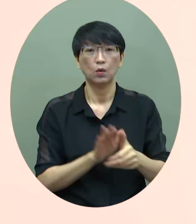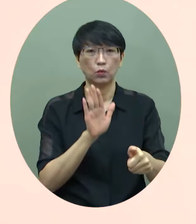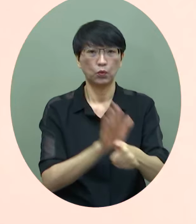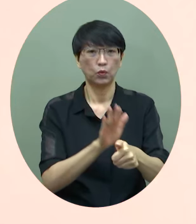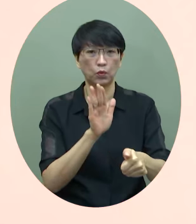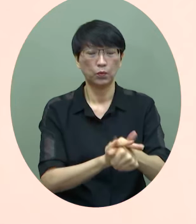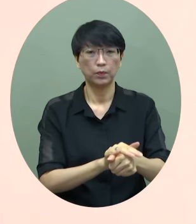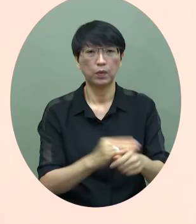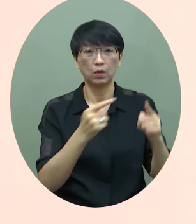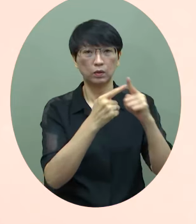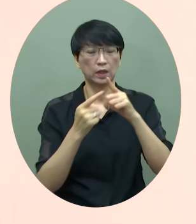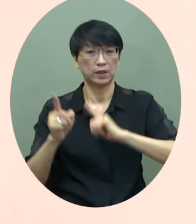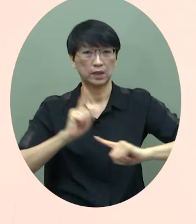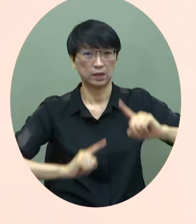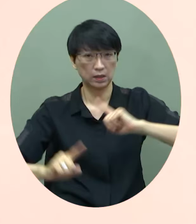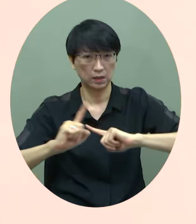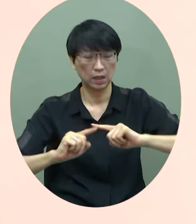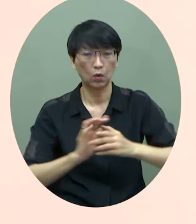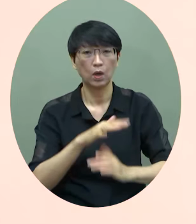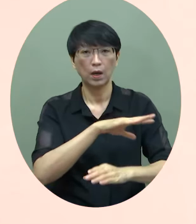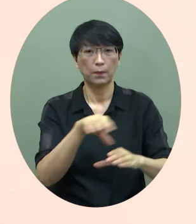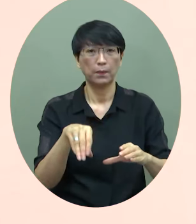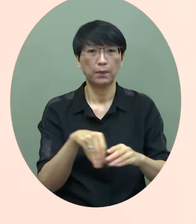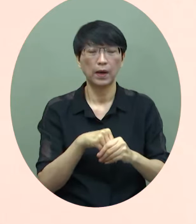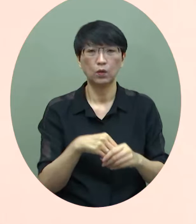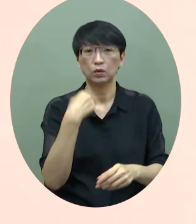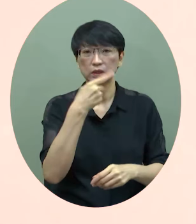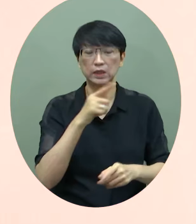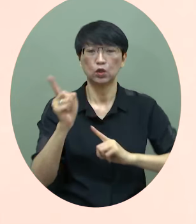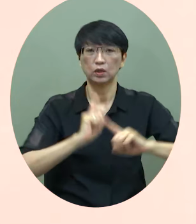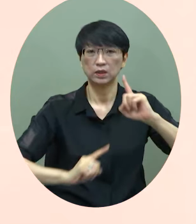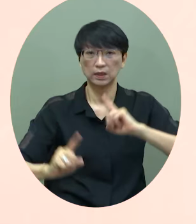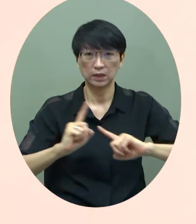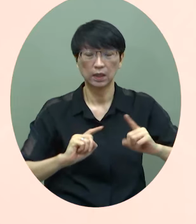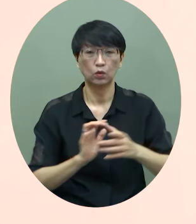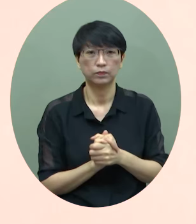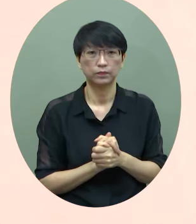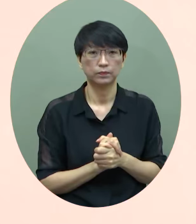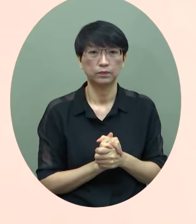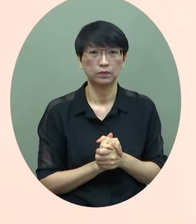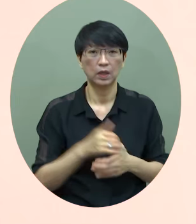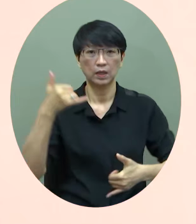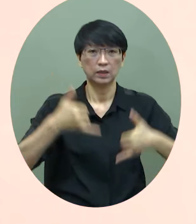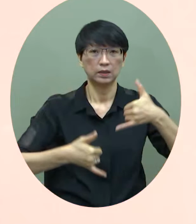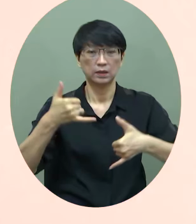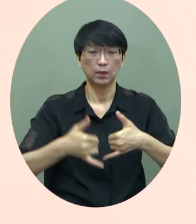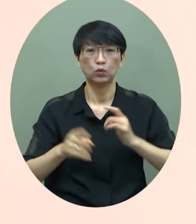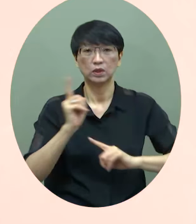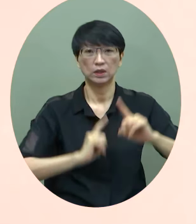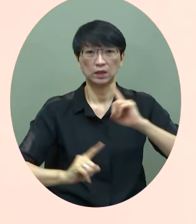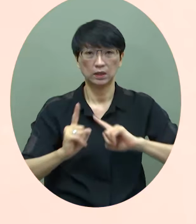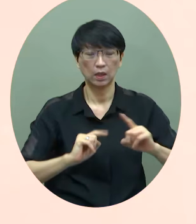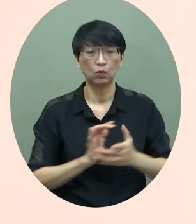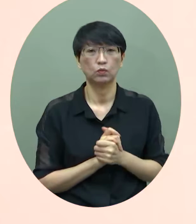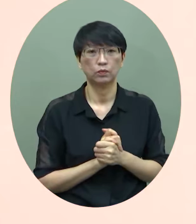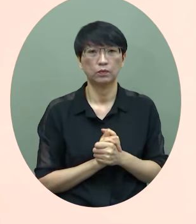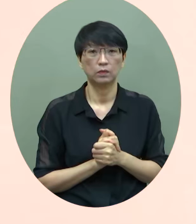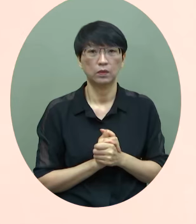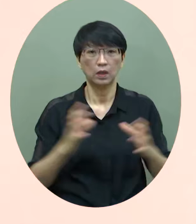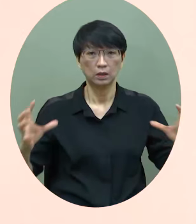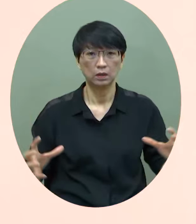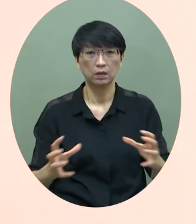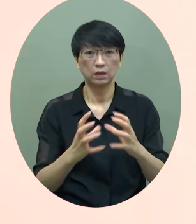市民的自由這些自由包括言論的自由集會的自由亦都包括結